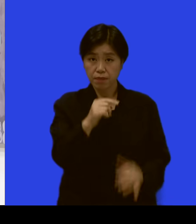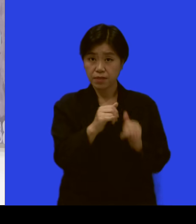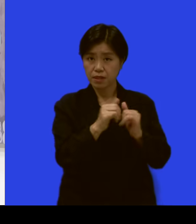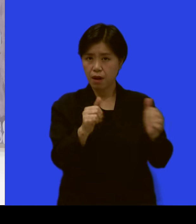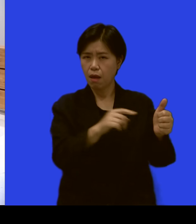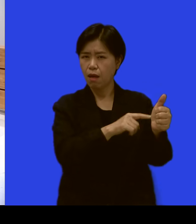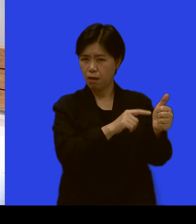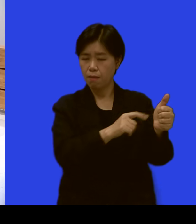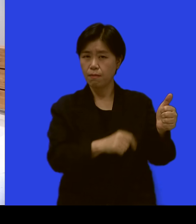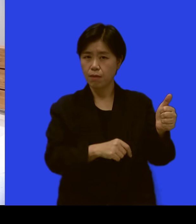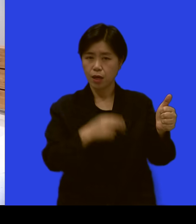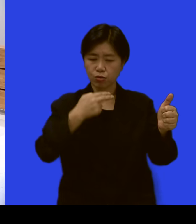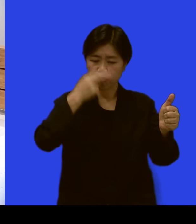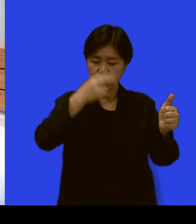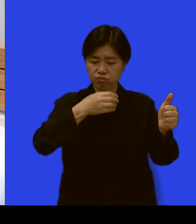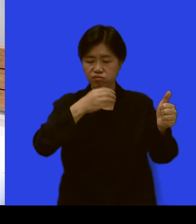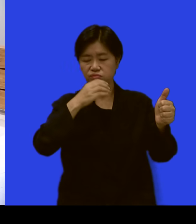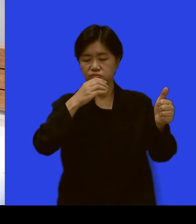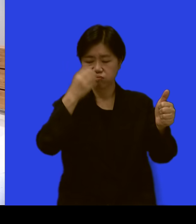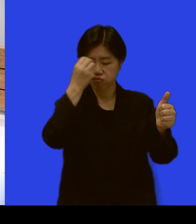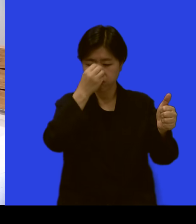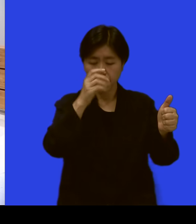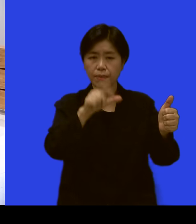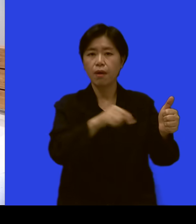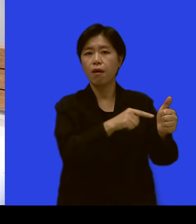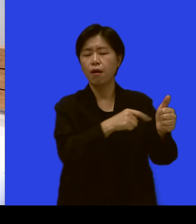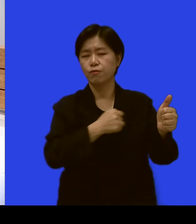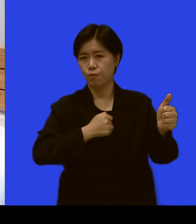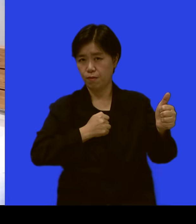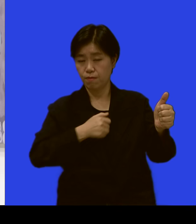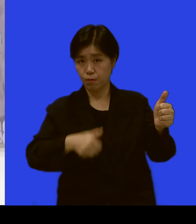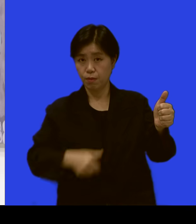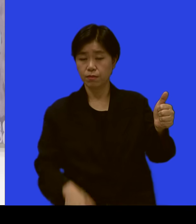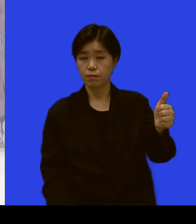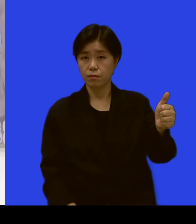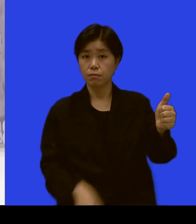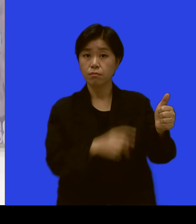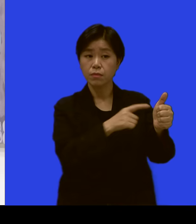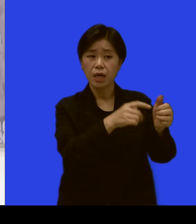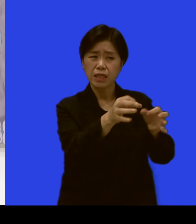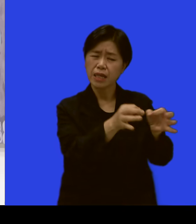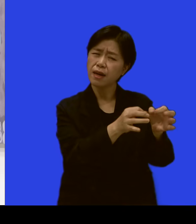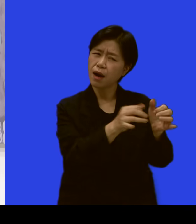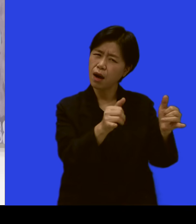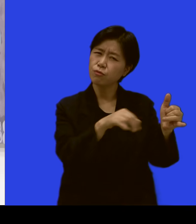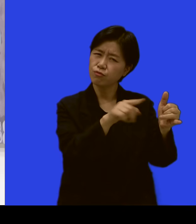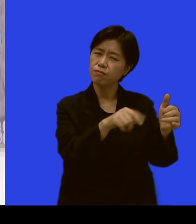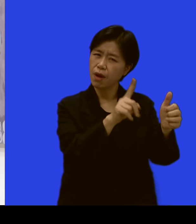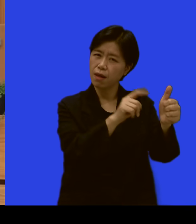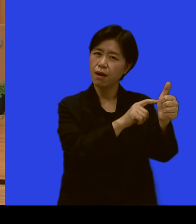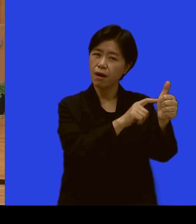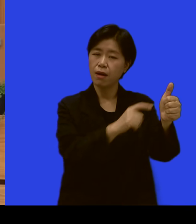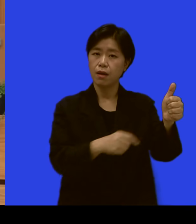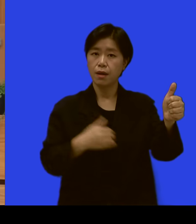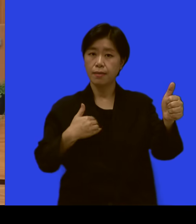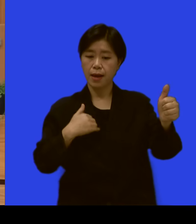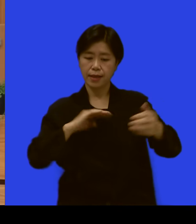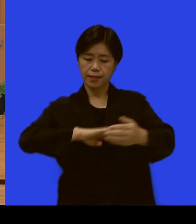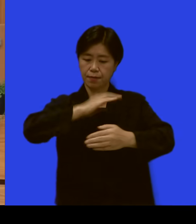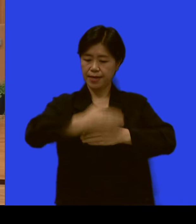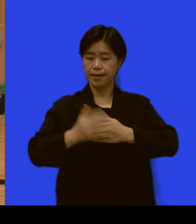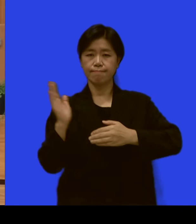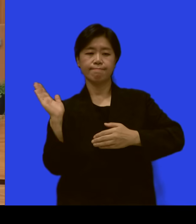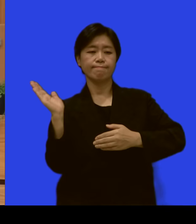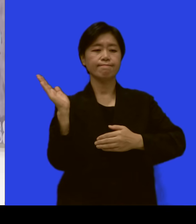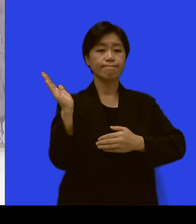취하면 조심해야 예, 예, 그렇죠, 되더라고요. 그렇죠. 그래서 저희 사장님 중에 한 분이셨는데 이제 제가 열심히 서빙을 하고 있었는데 서빙도 했어요.